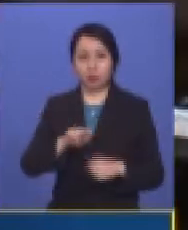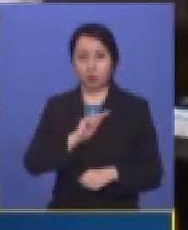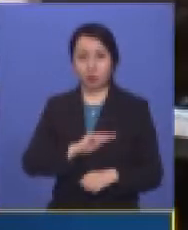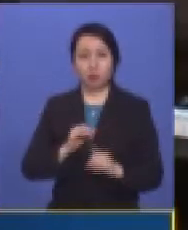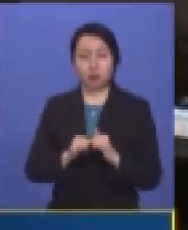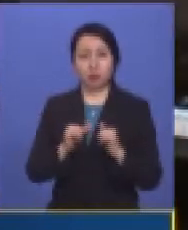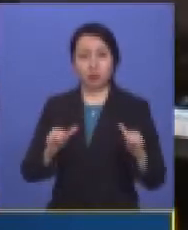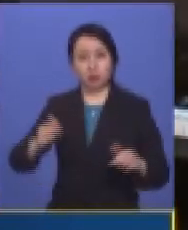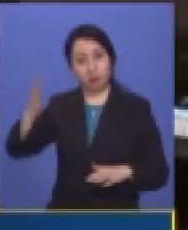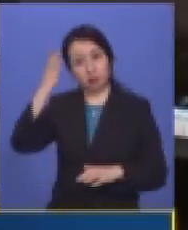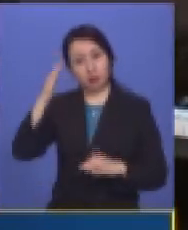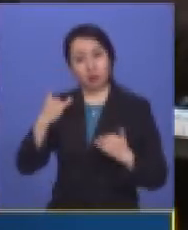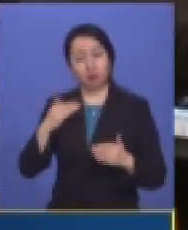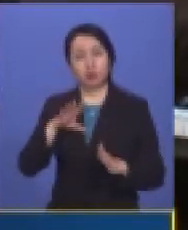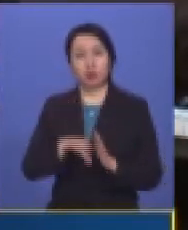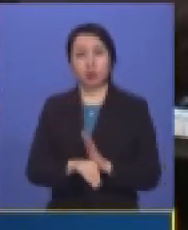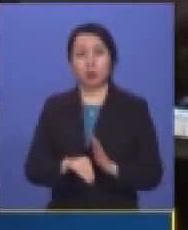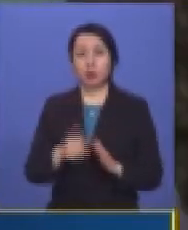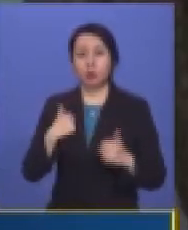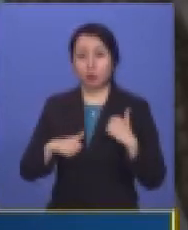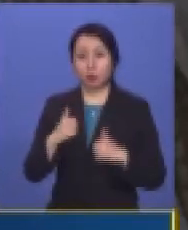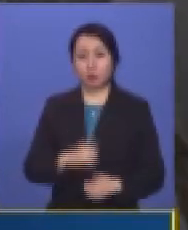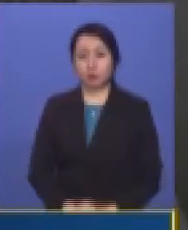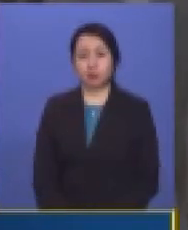На развитие таланта оказывают влияние и педагоги.